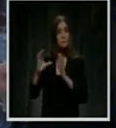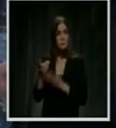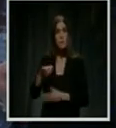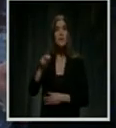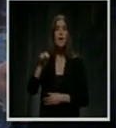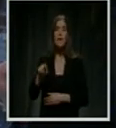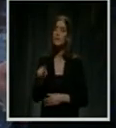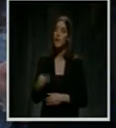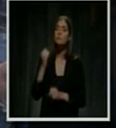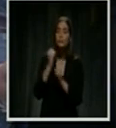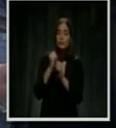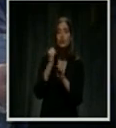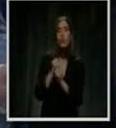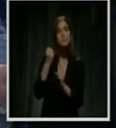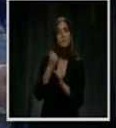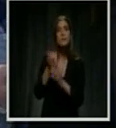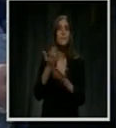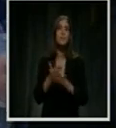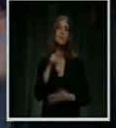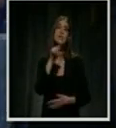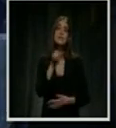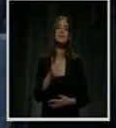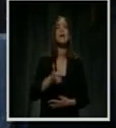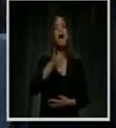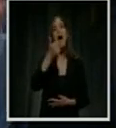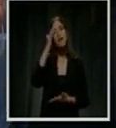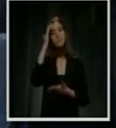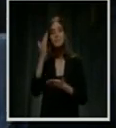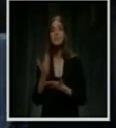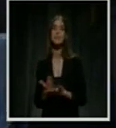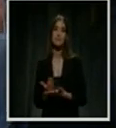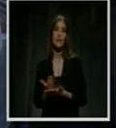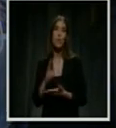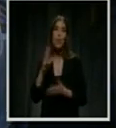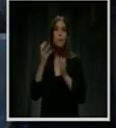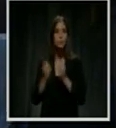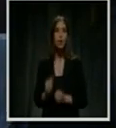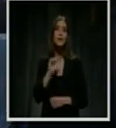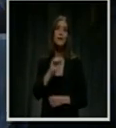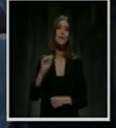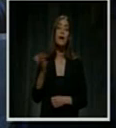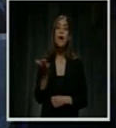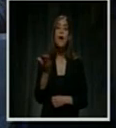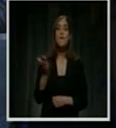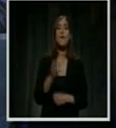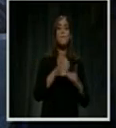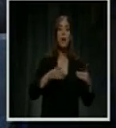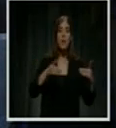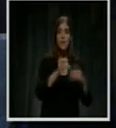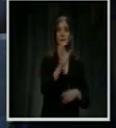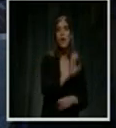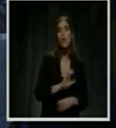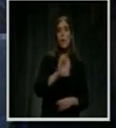propju jaqdu lilek. Fil-Kunsill Lokali tiegħek u fil-Parlament Ewropew. Tajna diġà